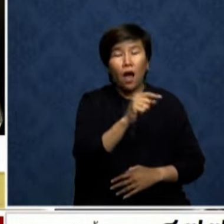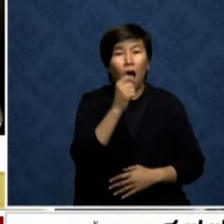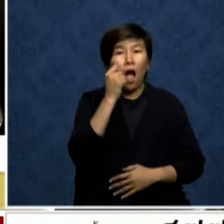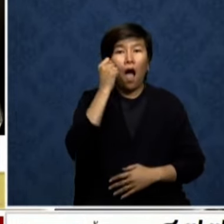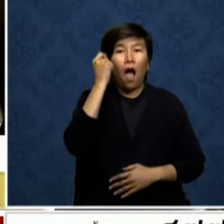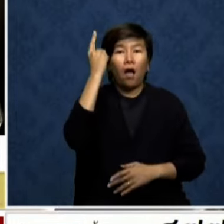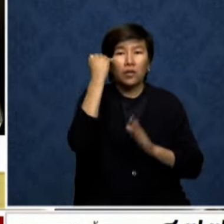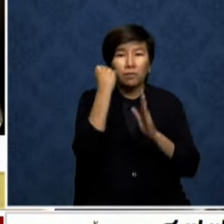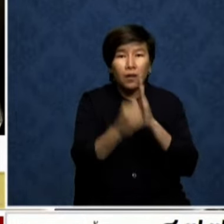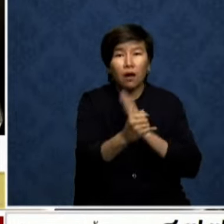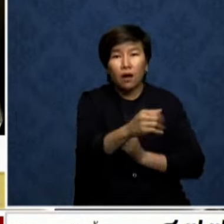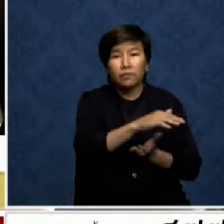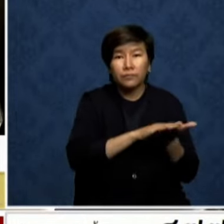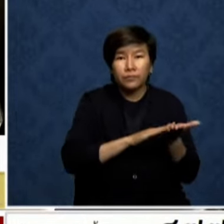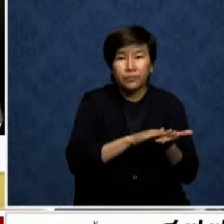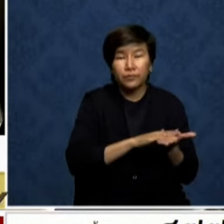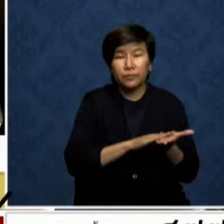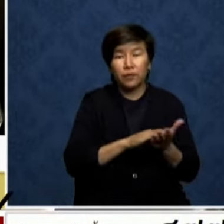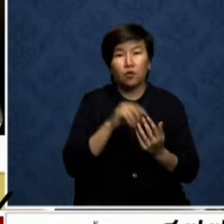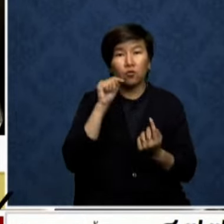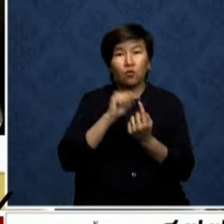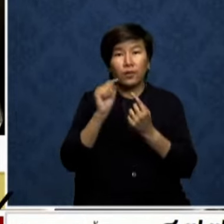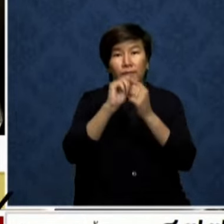ผิกัเล็น้อยนะครัถึง